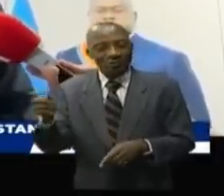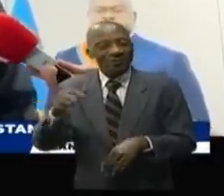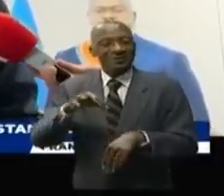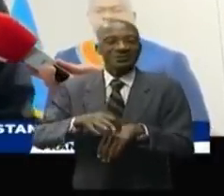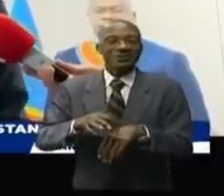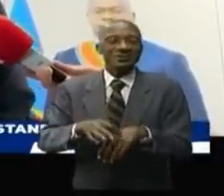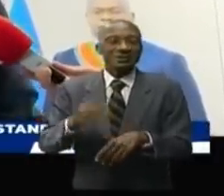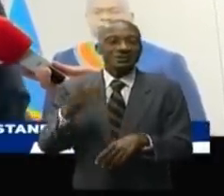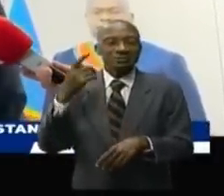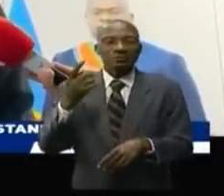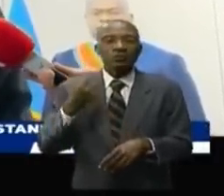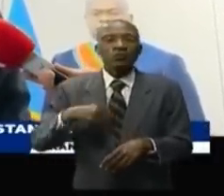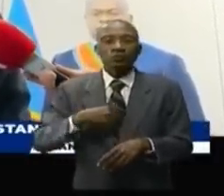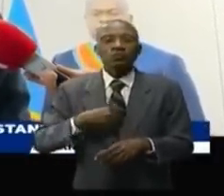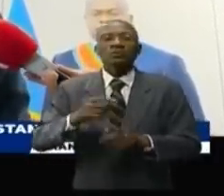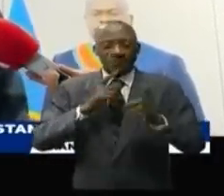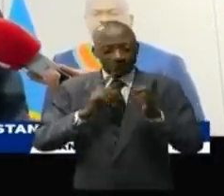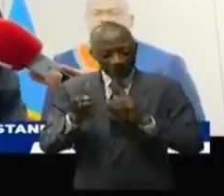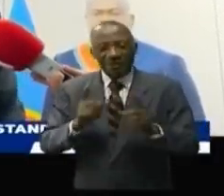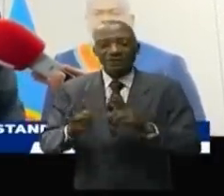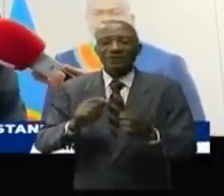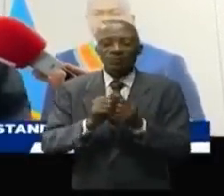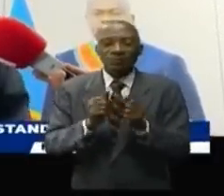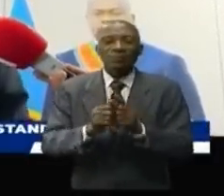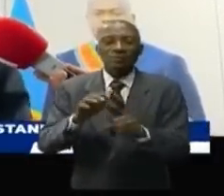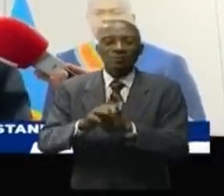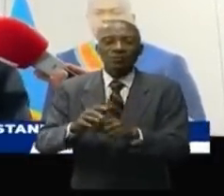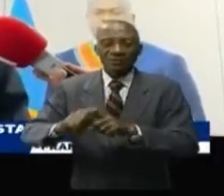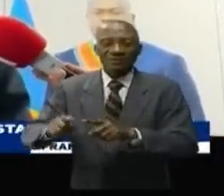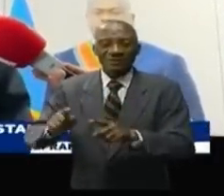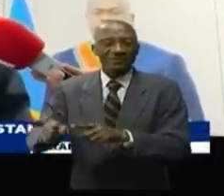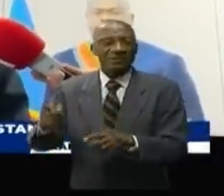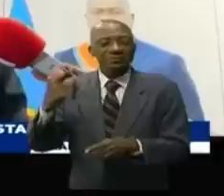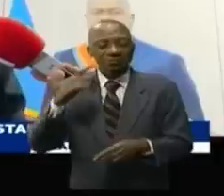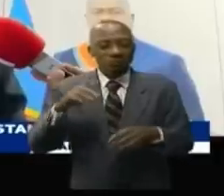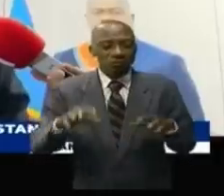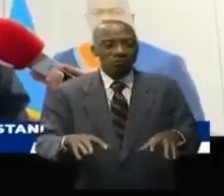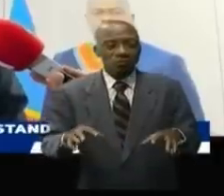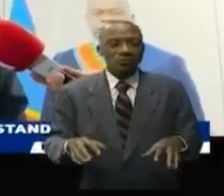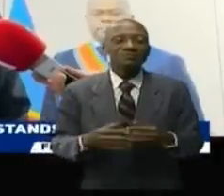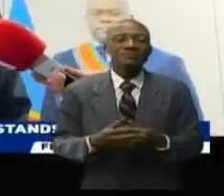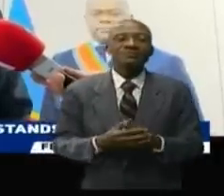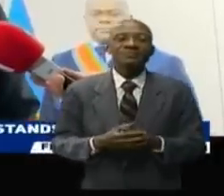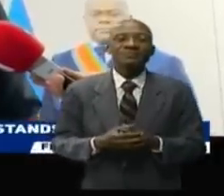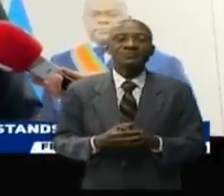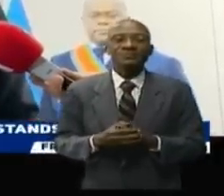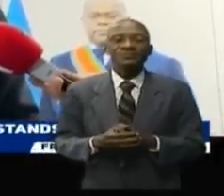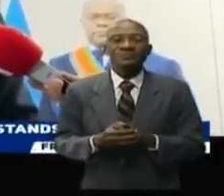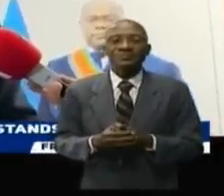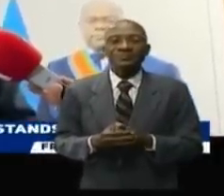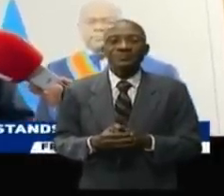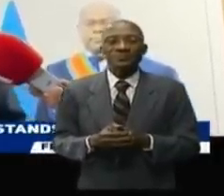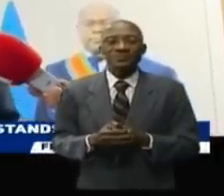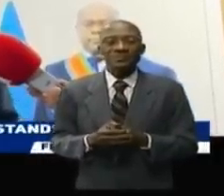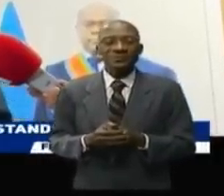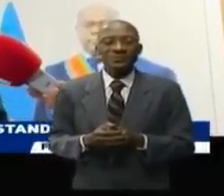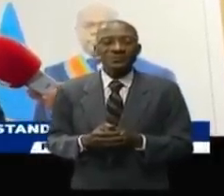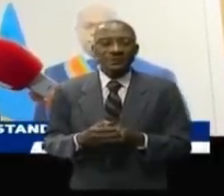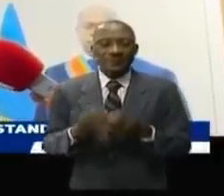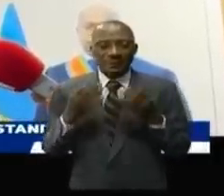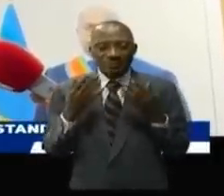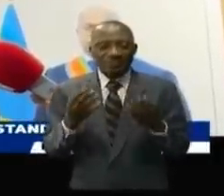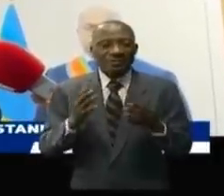rencontrer. Si nous devons parler de l'avenir de la francophonie, c'est justement la jeunesse qui est concernée, et ça sera une occasion pour elle de se retrouver à